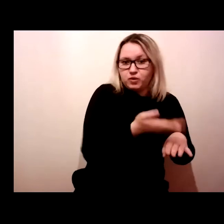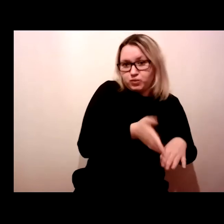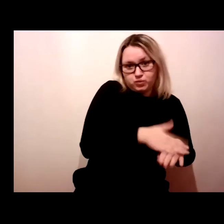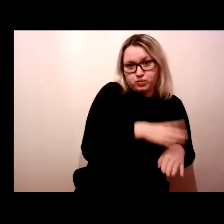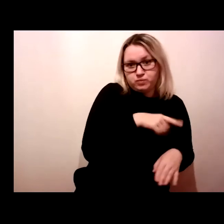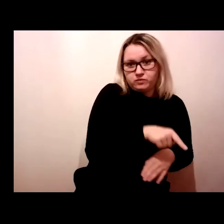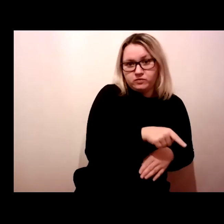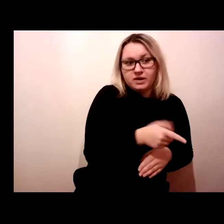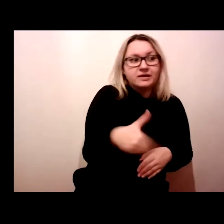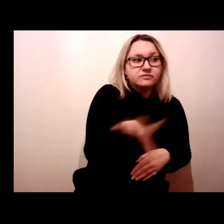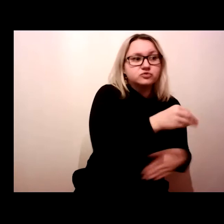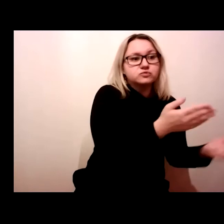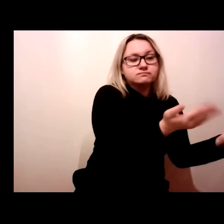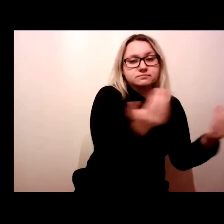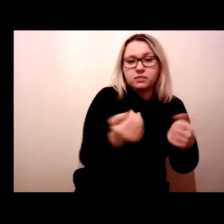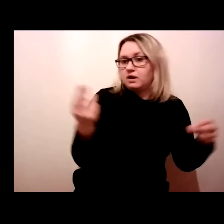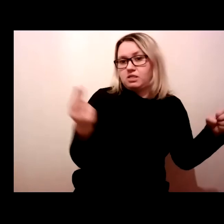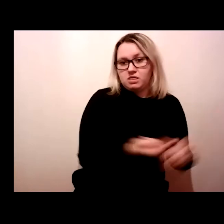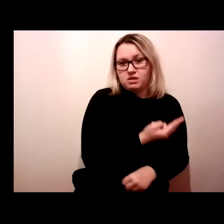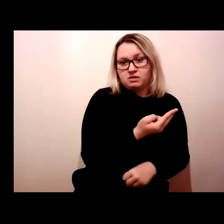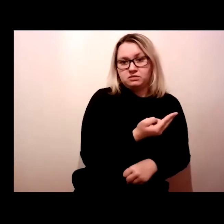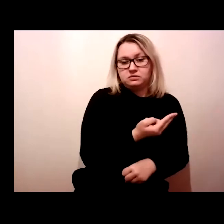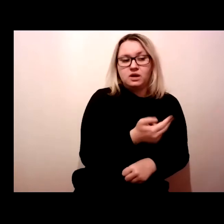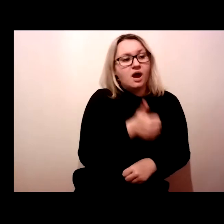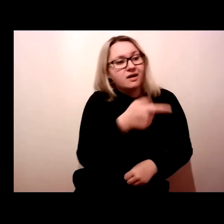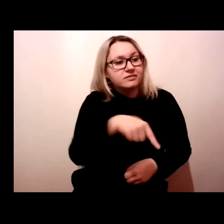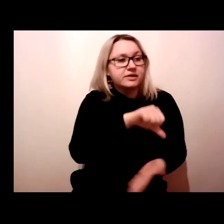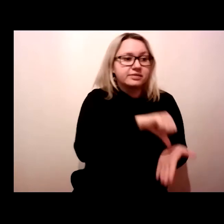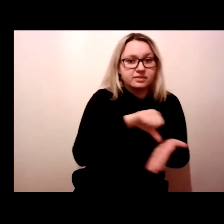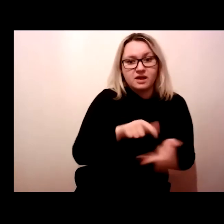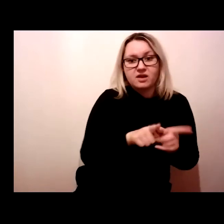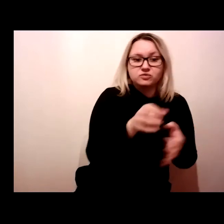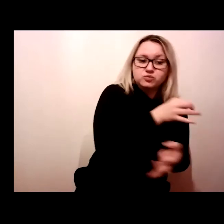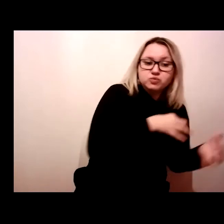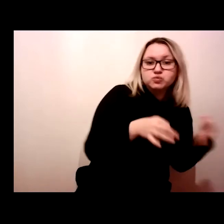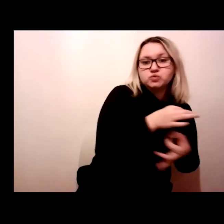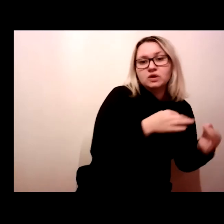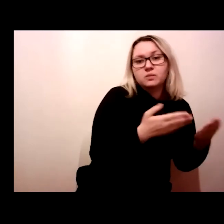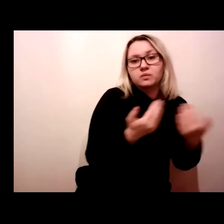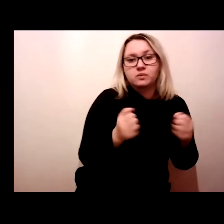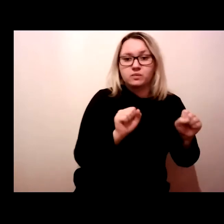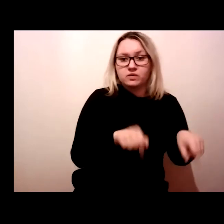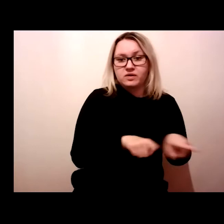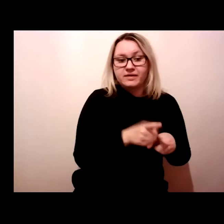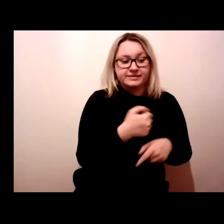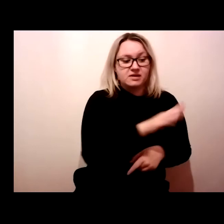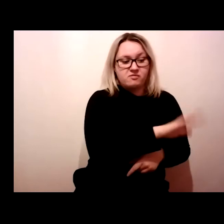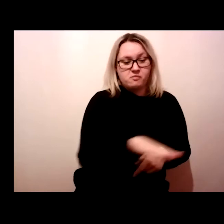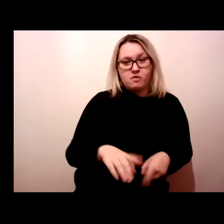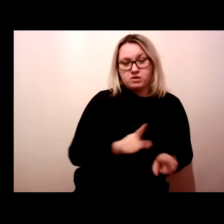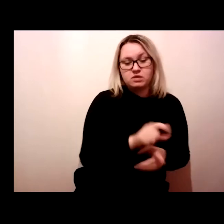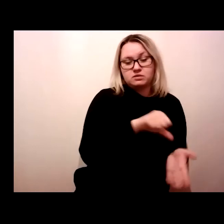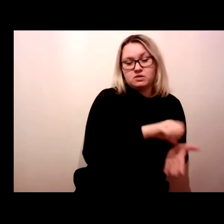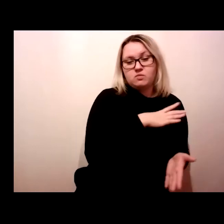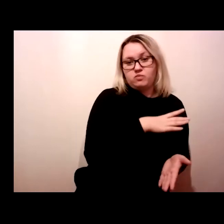nepavyko jų sukviesti, presumptions kad about jie it. sudalyvautų While toje it was very diskusijoje. hard to Diskusijai invite dalyvavo teachers from moksleiviai. the